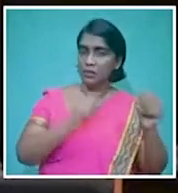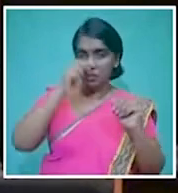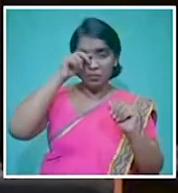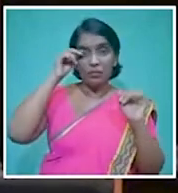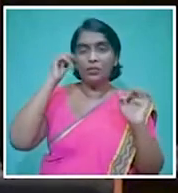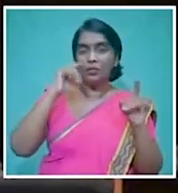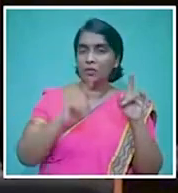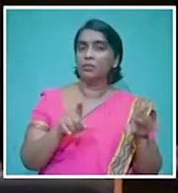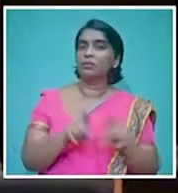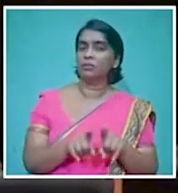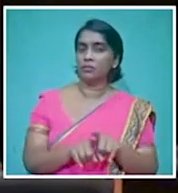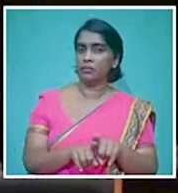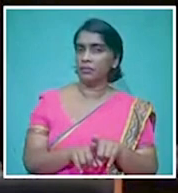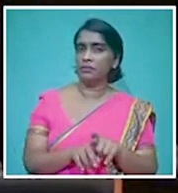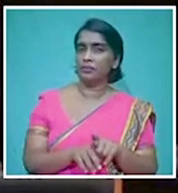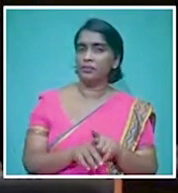නම් ඒ අයට